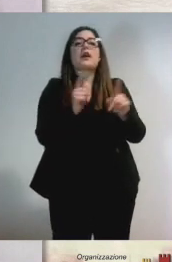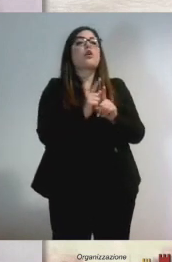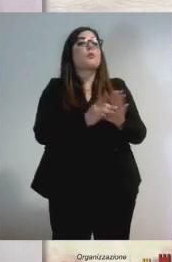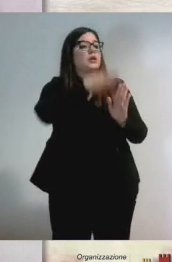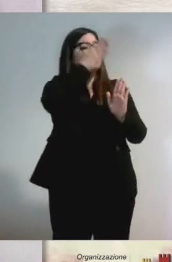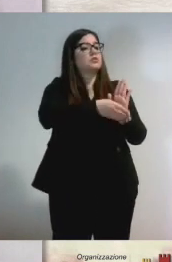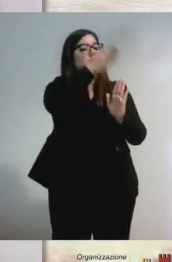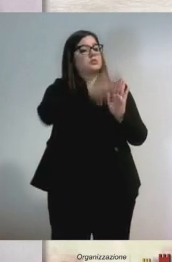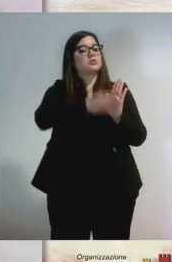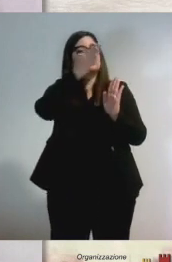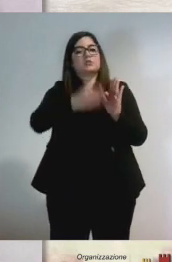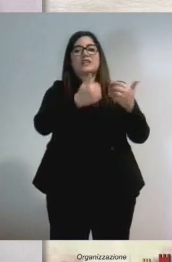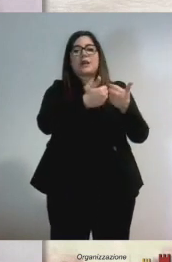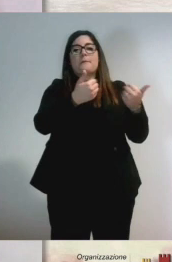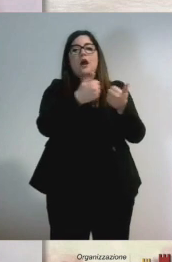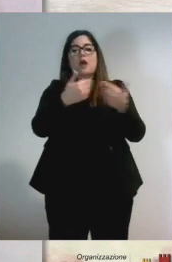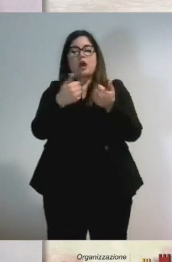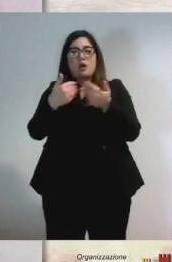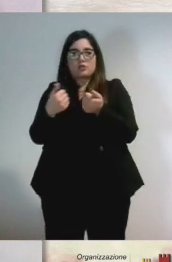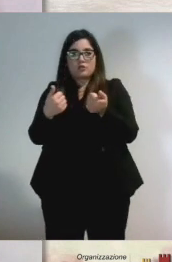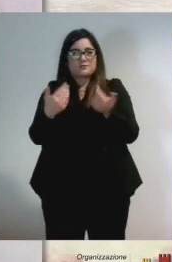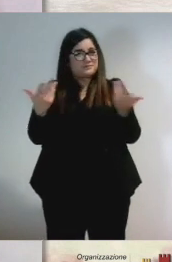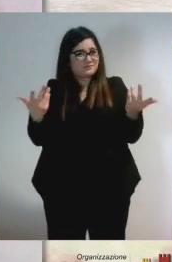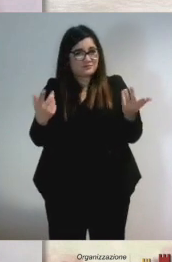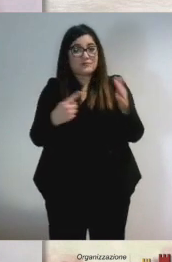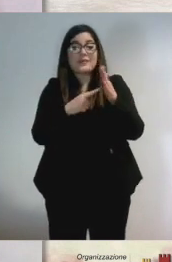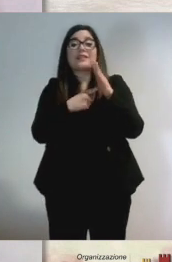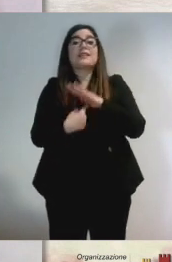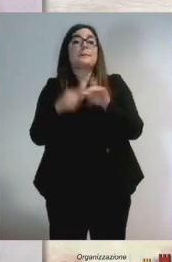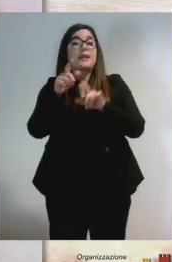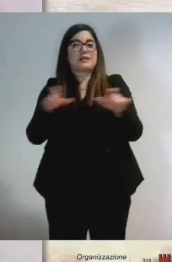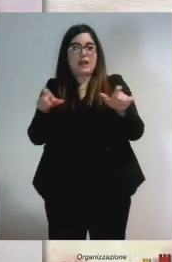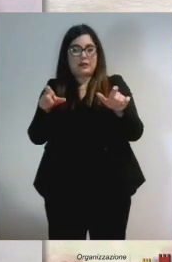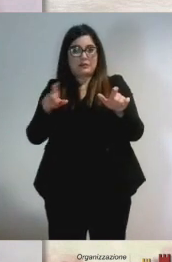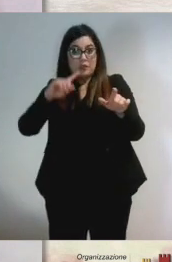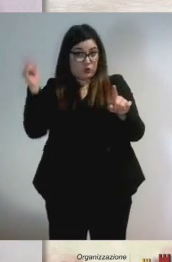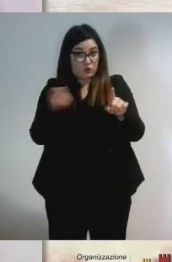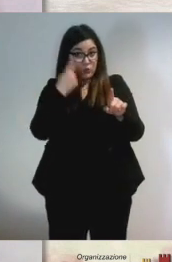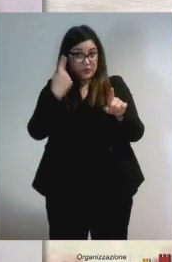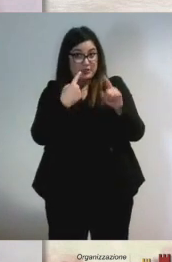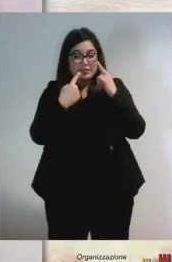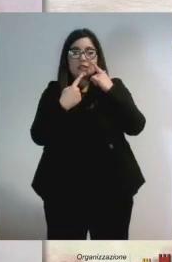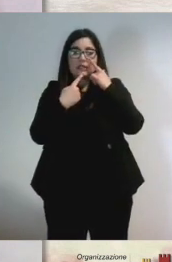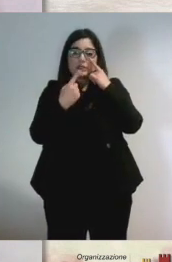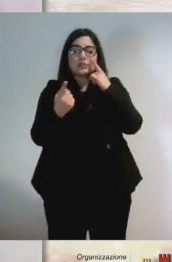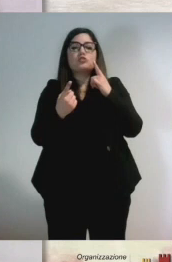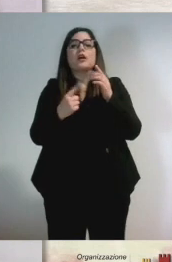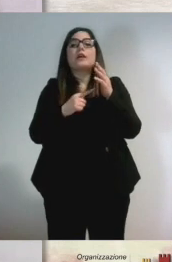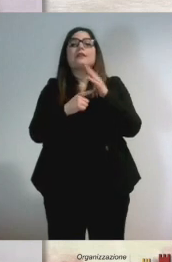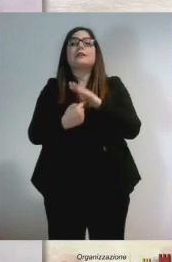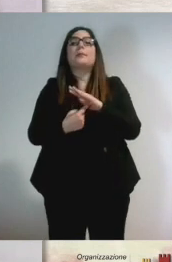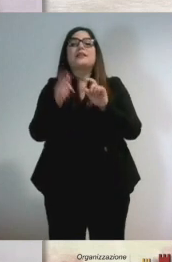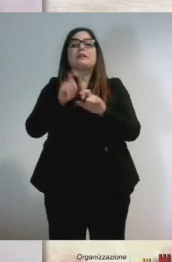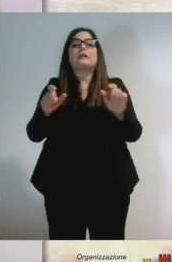poi un'altra cosa che chiediamo i dipendenti dite tutti tutti anche il governo i dipendenti dei Comuni sono pochi Allora